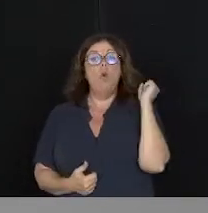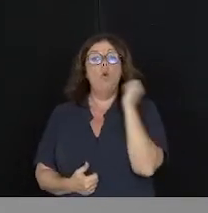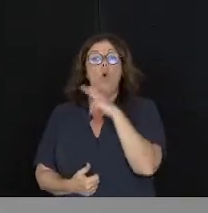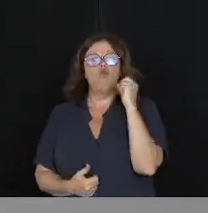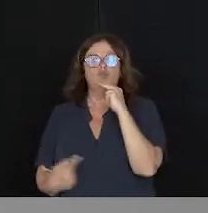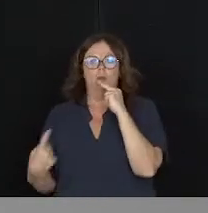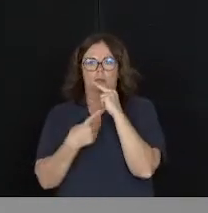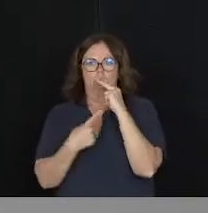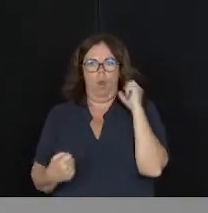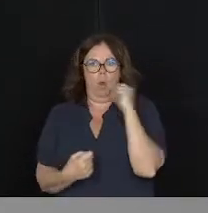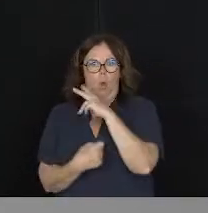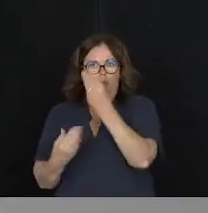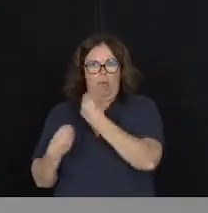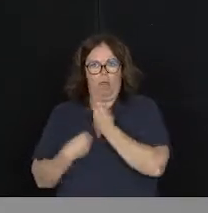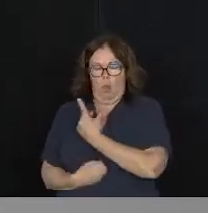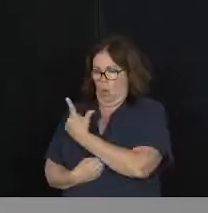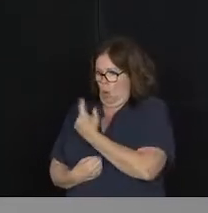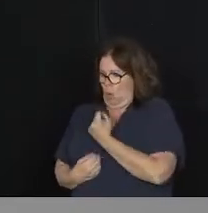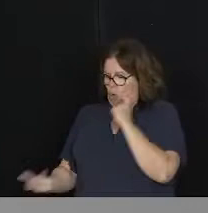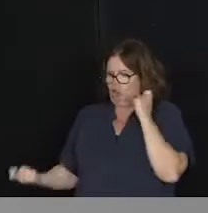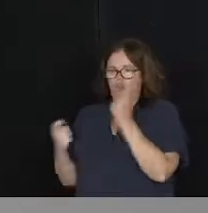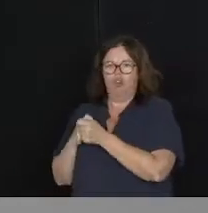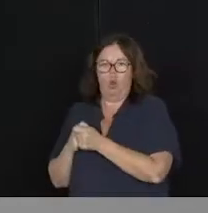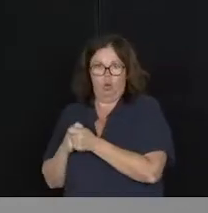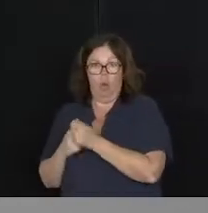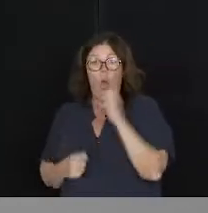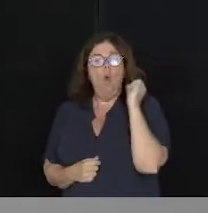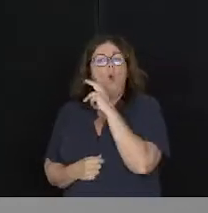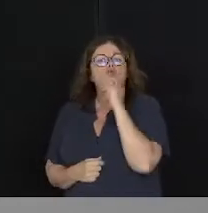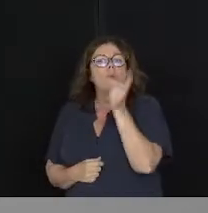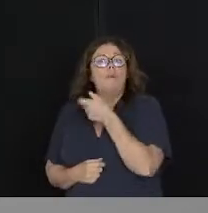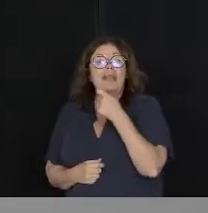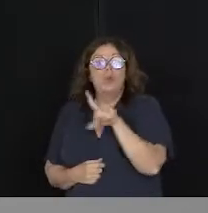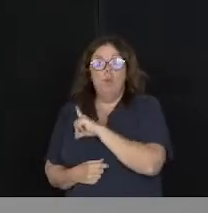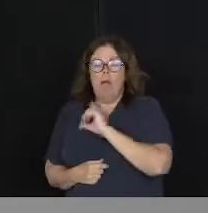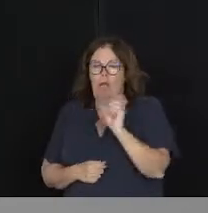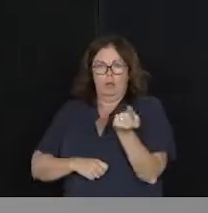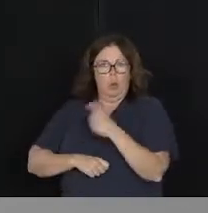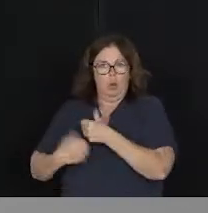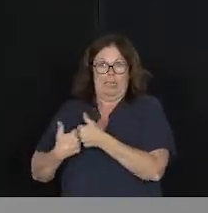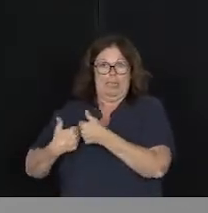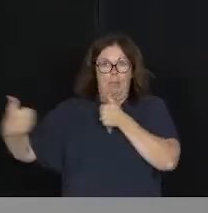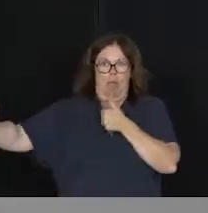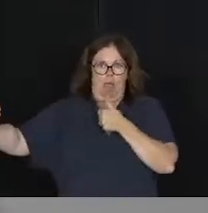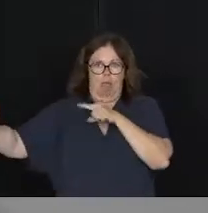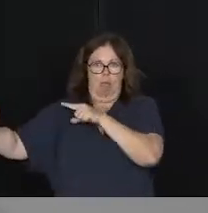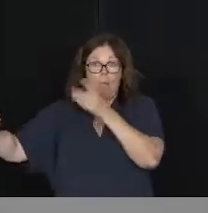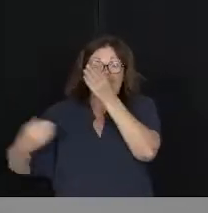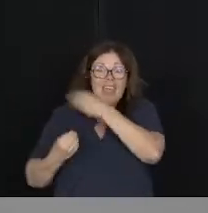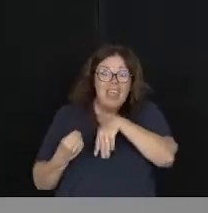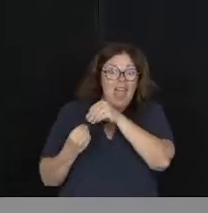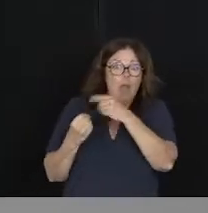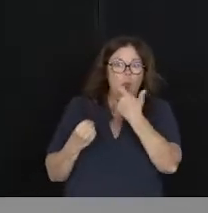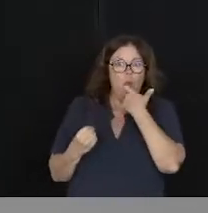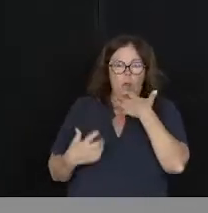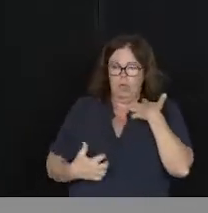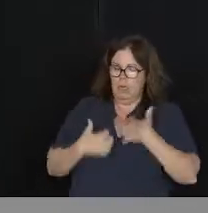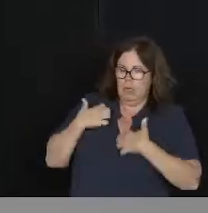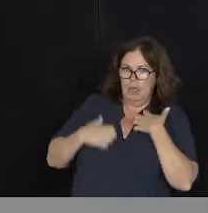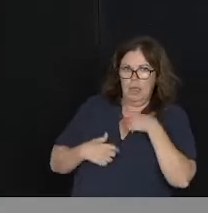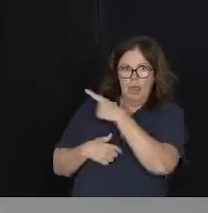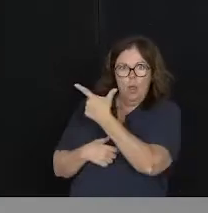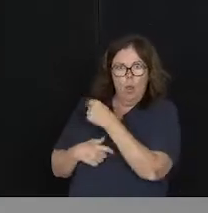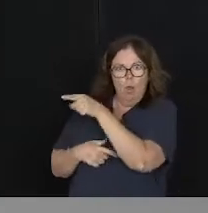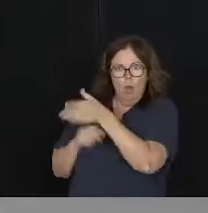transforme le lien conjugal. Cette urgence, elle s'impose évidemment avec la séparation, mais surtout avec l'incertitude concernant la survie